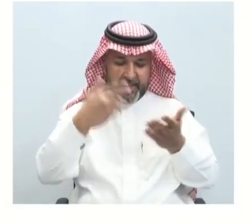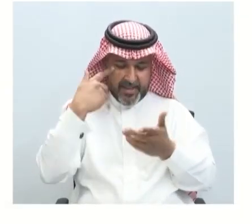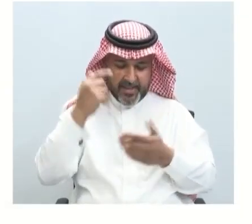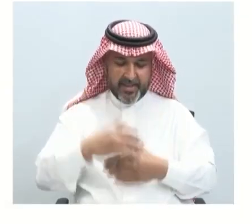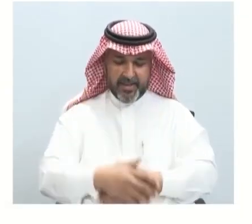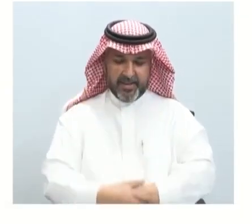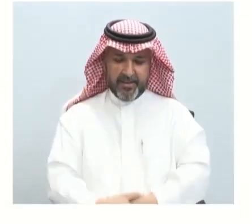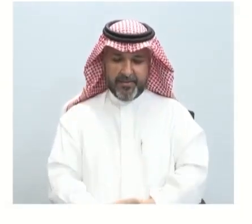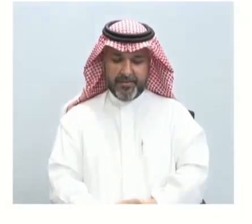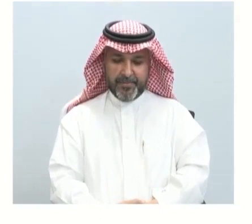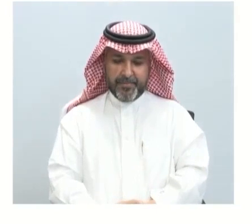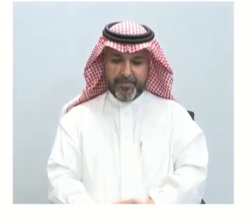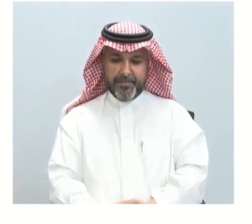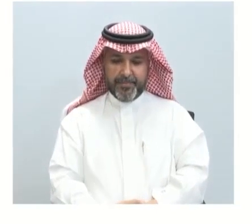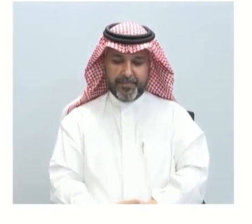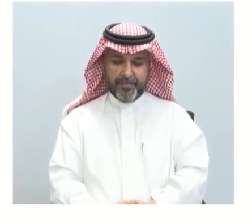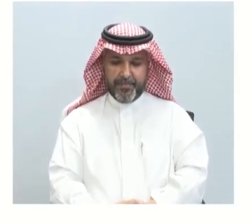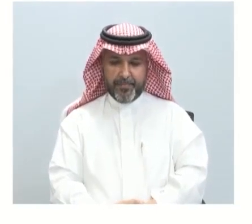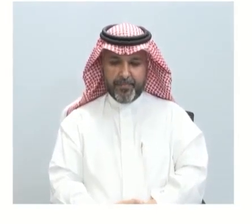المتماثله تتحد